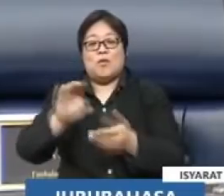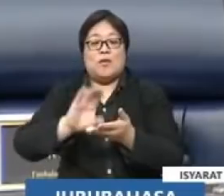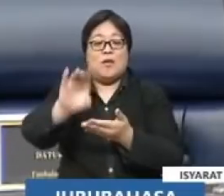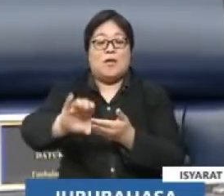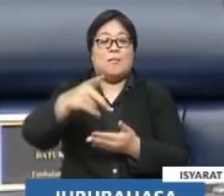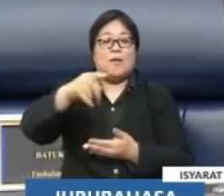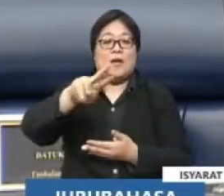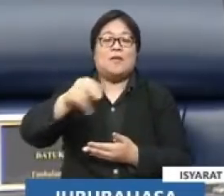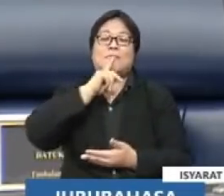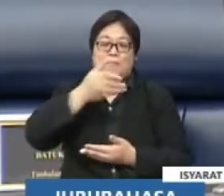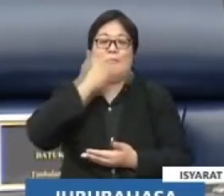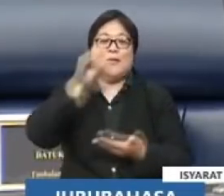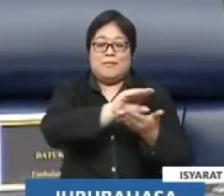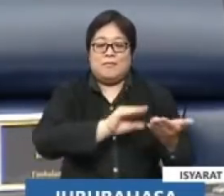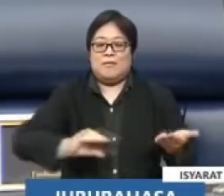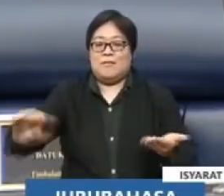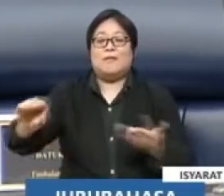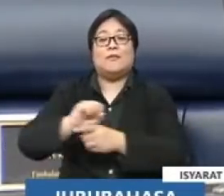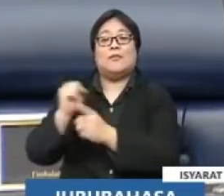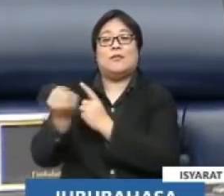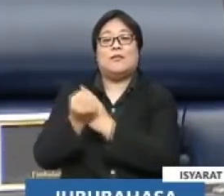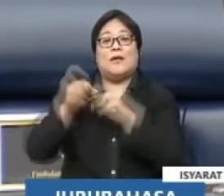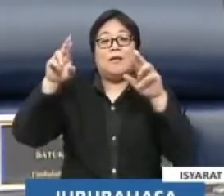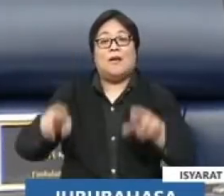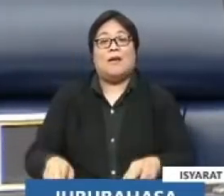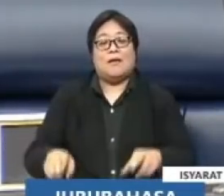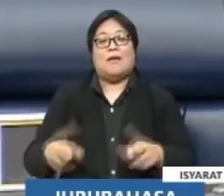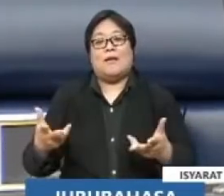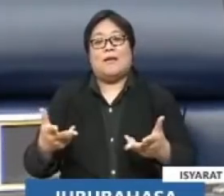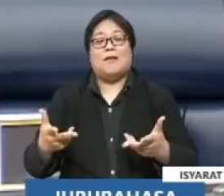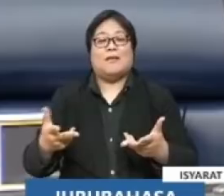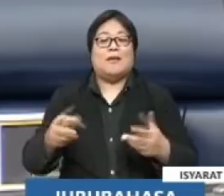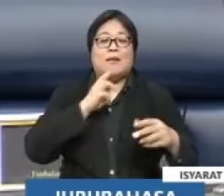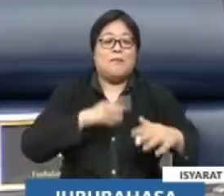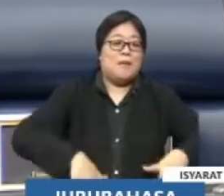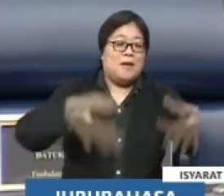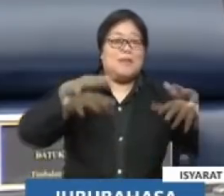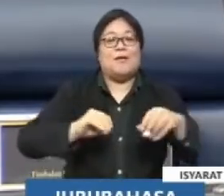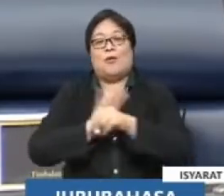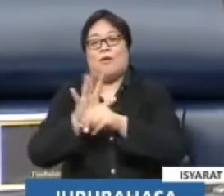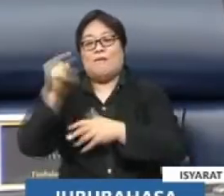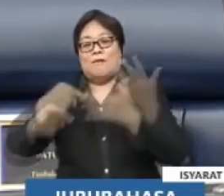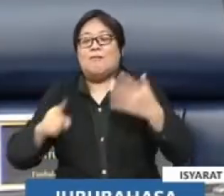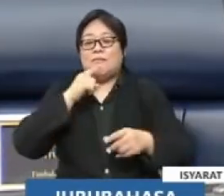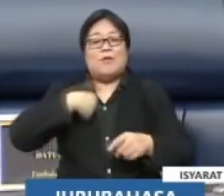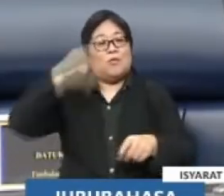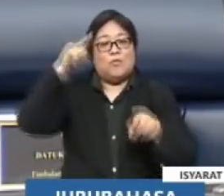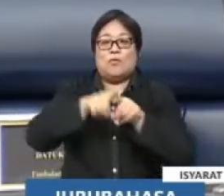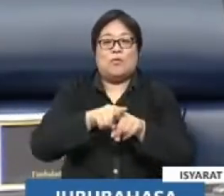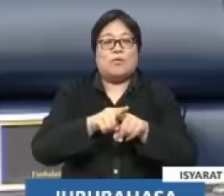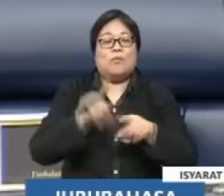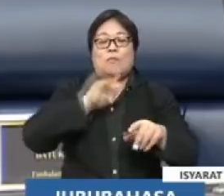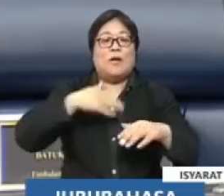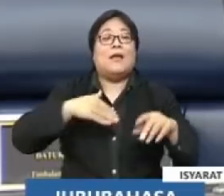raya itu lebih baik digunakan keadaan-keadaan rakyat sakit, rakyat banjir, COVID dan sebagainya. Saya setuju, bukan